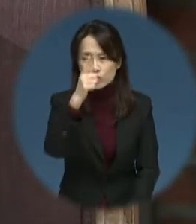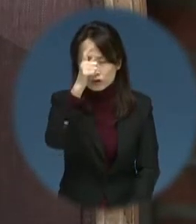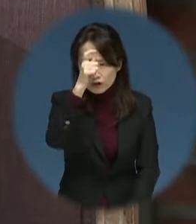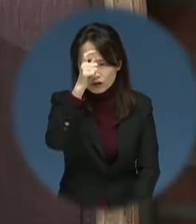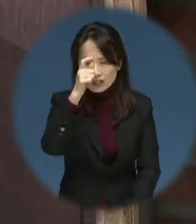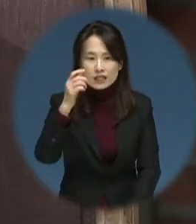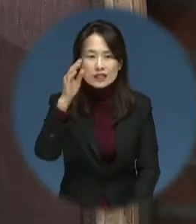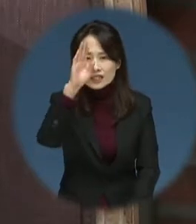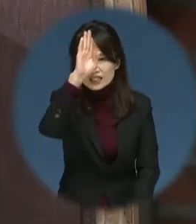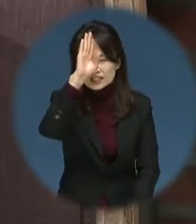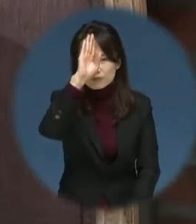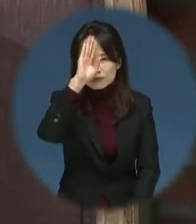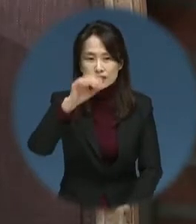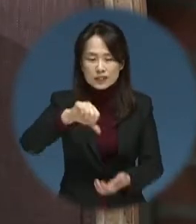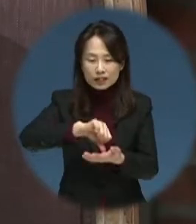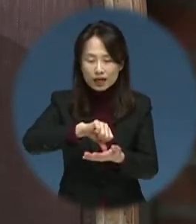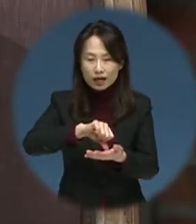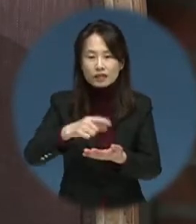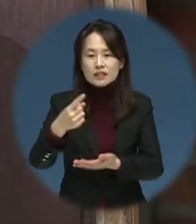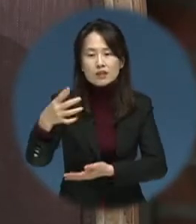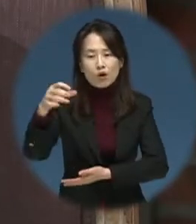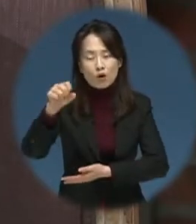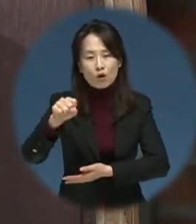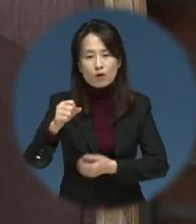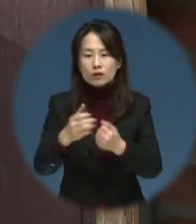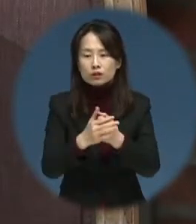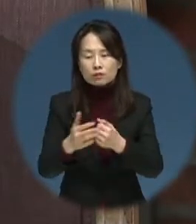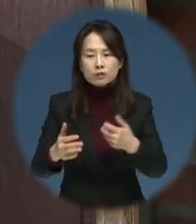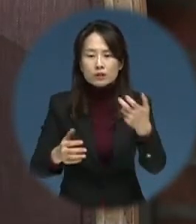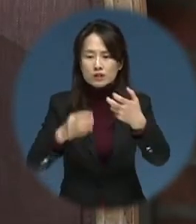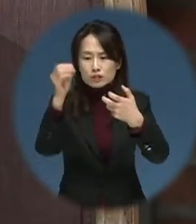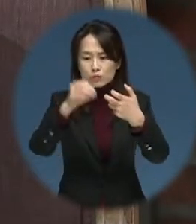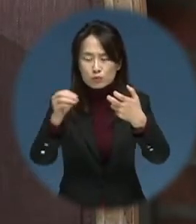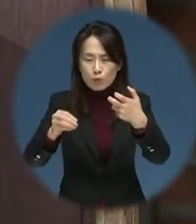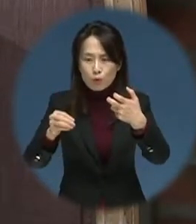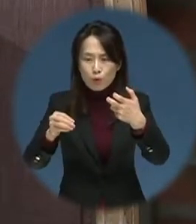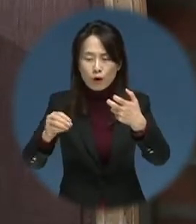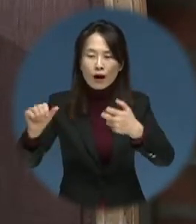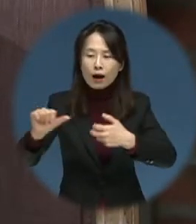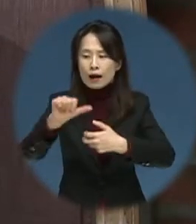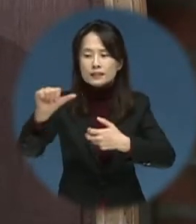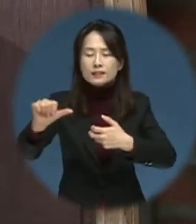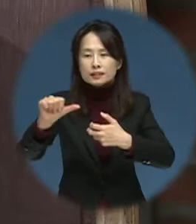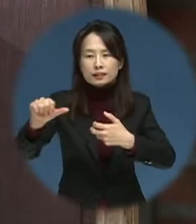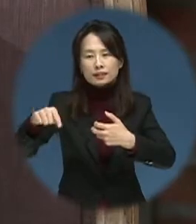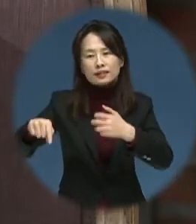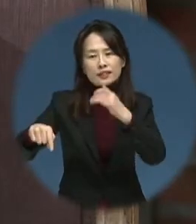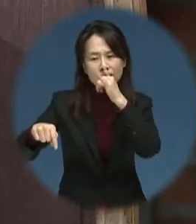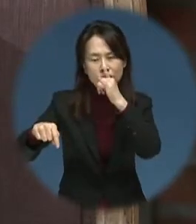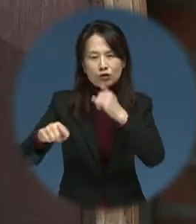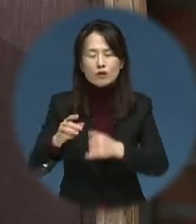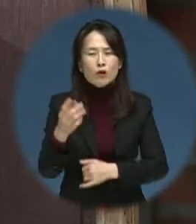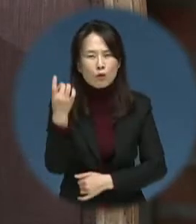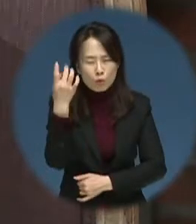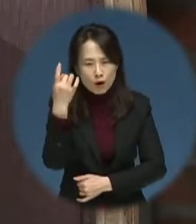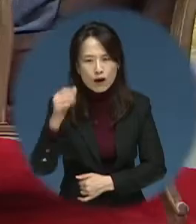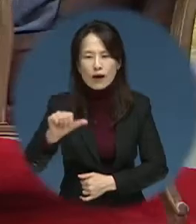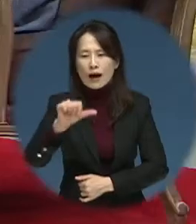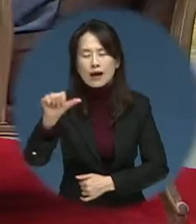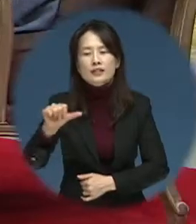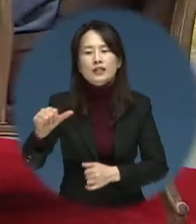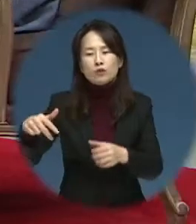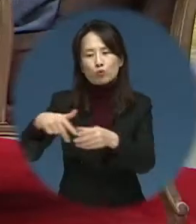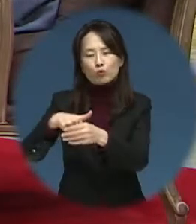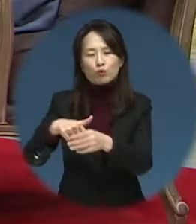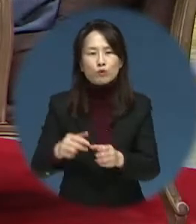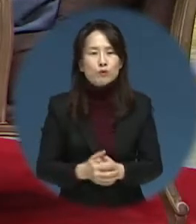1억 가까이 되니까 한 70%가 아시아에 포진해 있는 사실은 아시아의 종교입니다. 그렇군요. 네. 근데